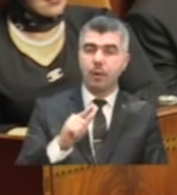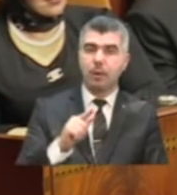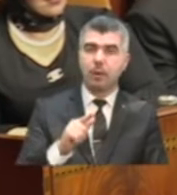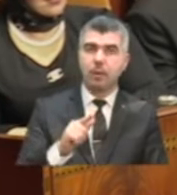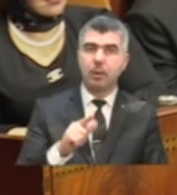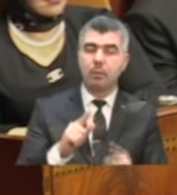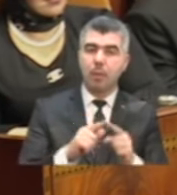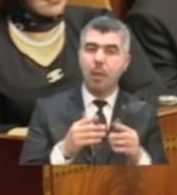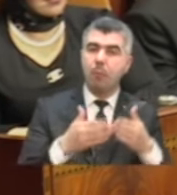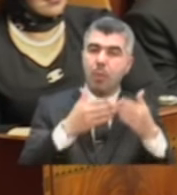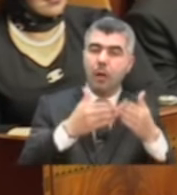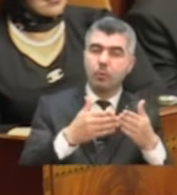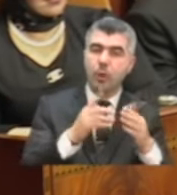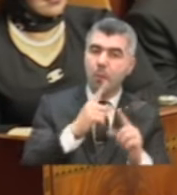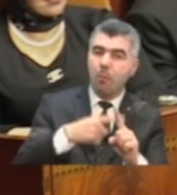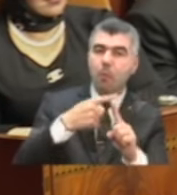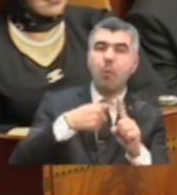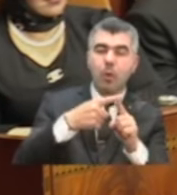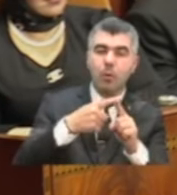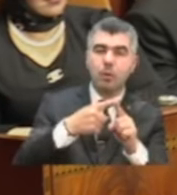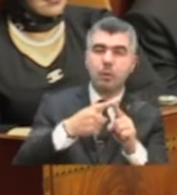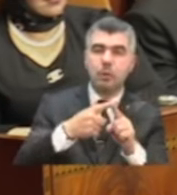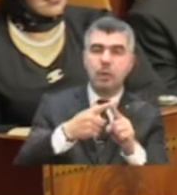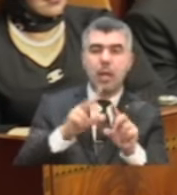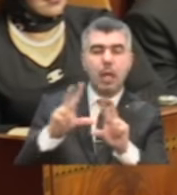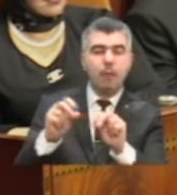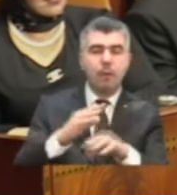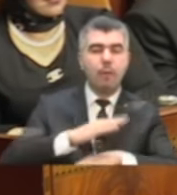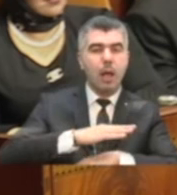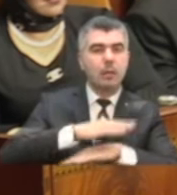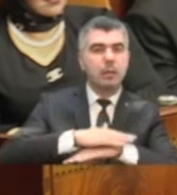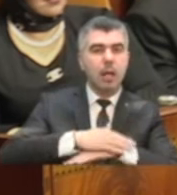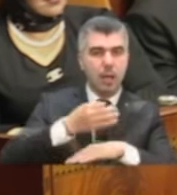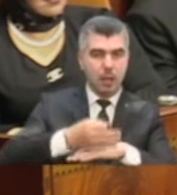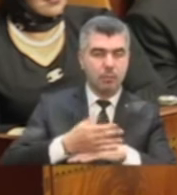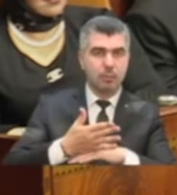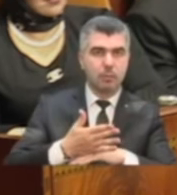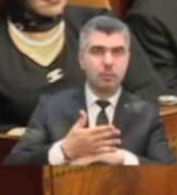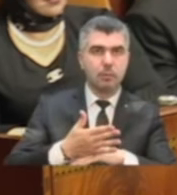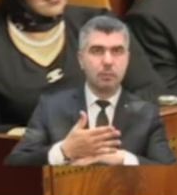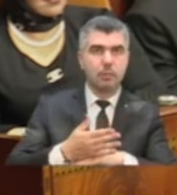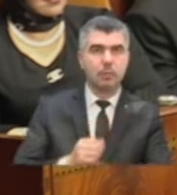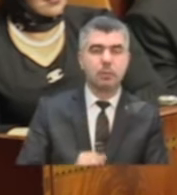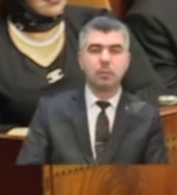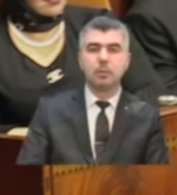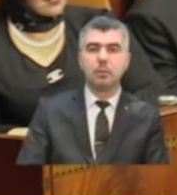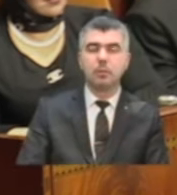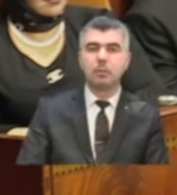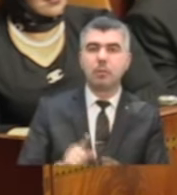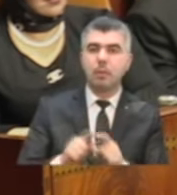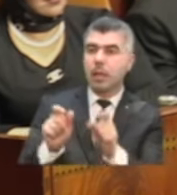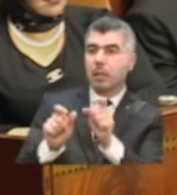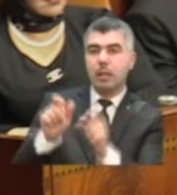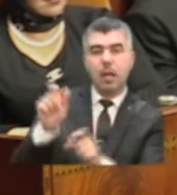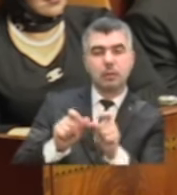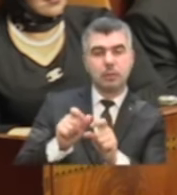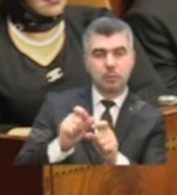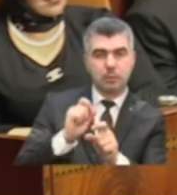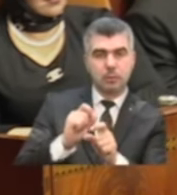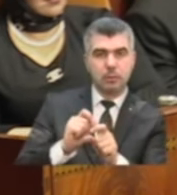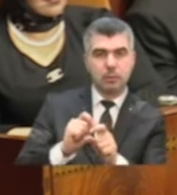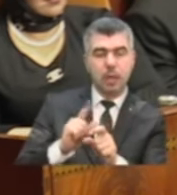أسطول بحري يعني خاضع للمواصفات اللي كتحترم يعني اللي كتحترم المواطن، لانه